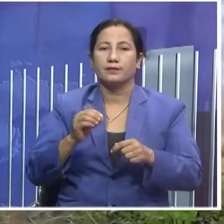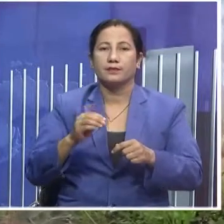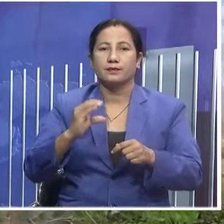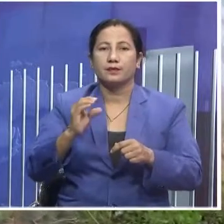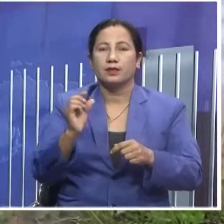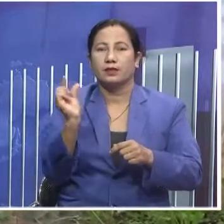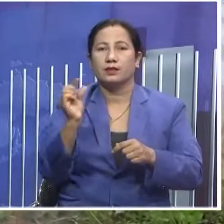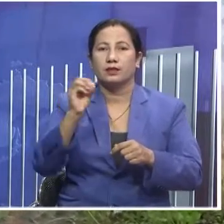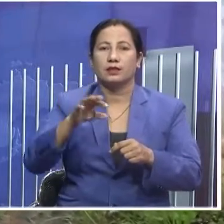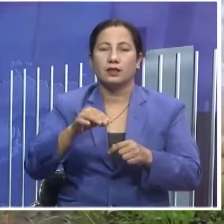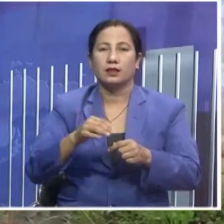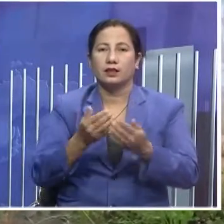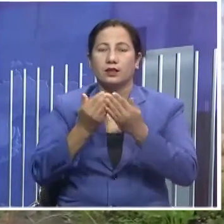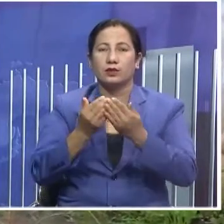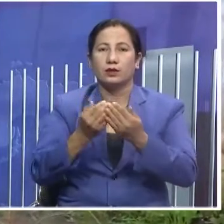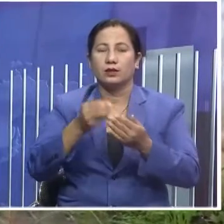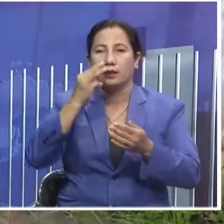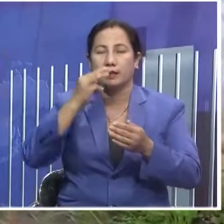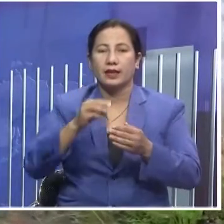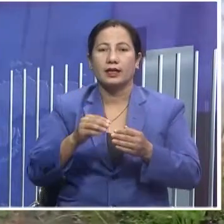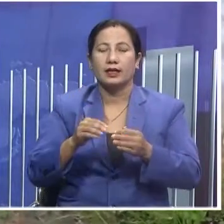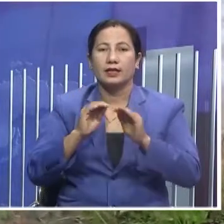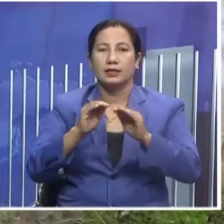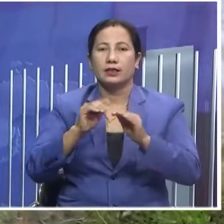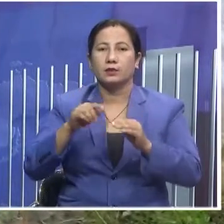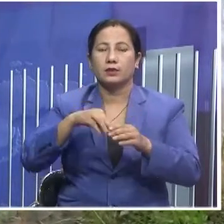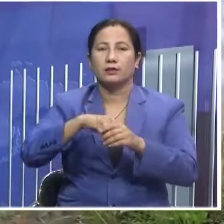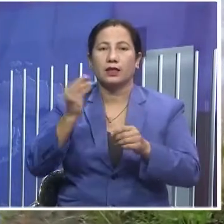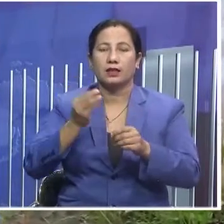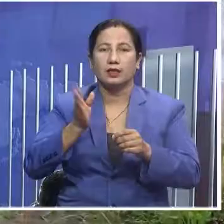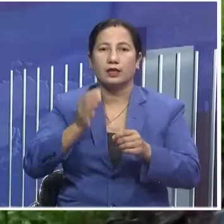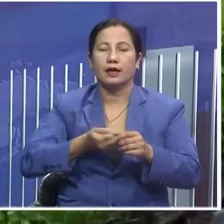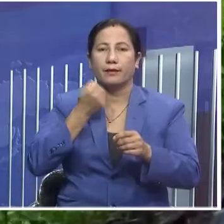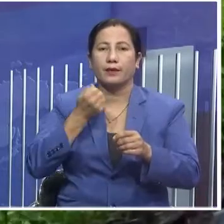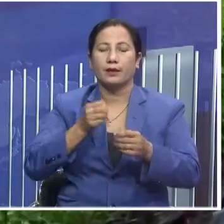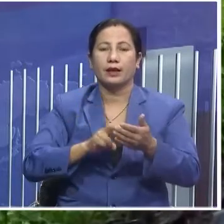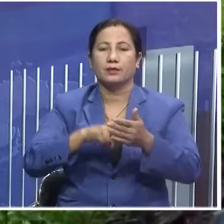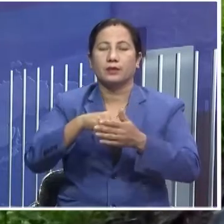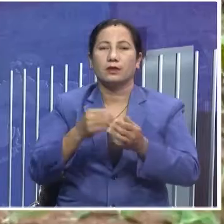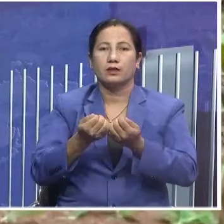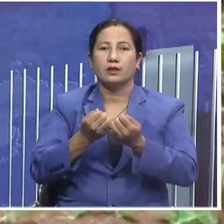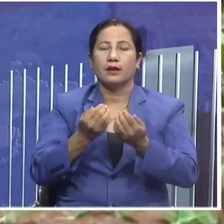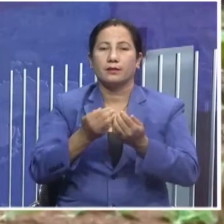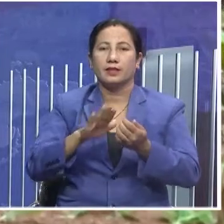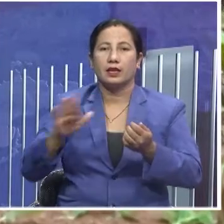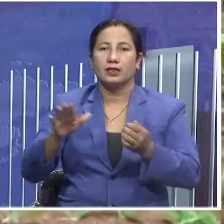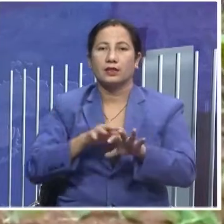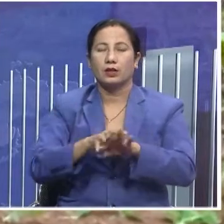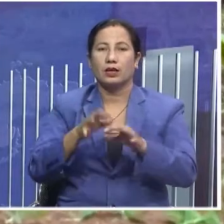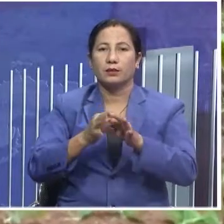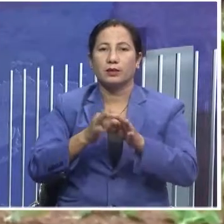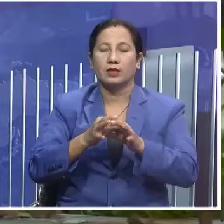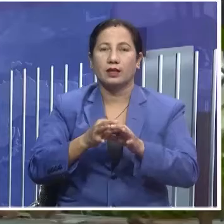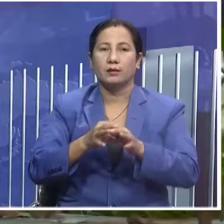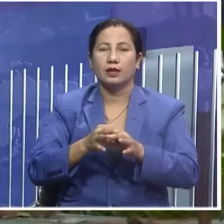चाहिँ स्कुलमै लेभलमै सिकाउने, त्यसपछि बाहिर आएपछि आफ्नो खुट्टा उभिन सक्ने चाहिँ बनाइरहेका छौँ। विद्यार्थीहरूलाई व्यवसायमा संलग्न